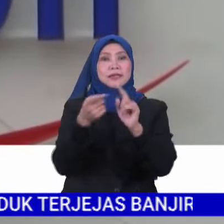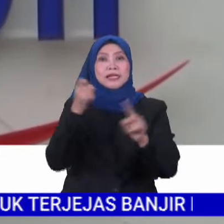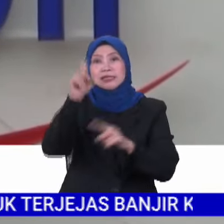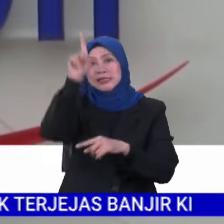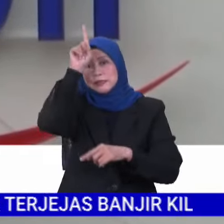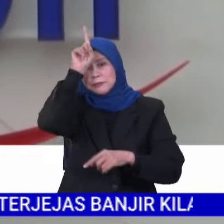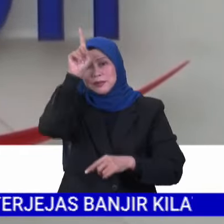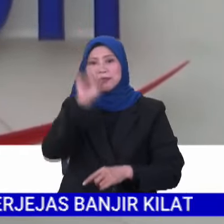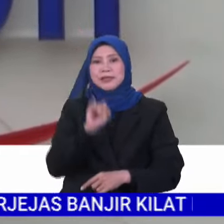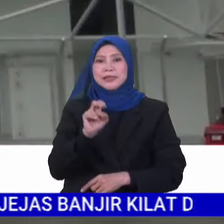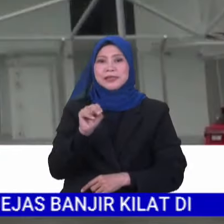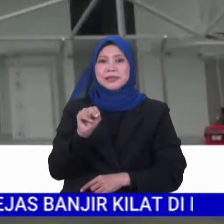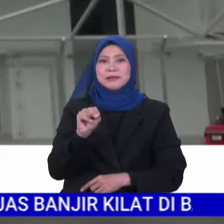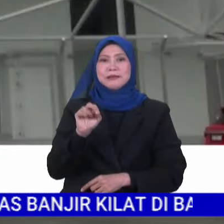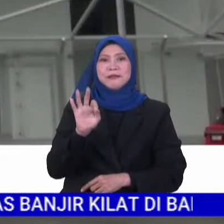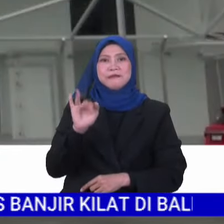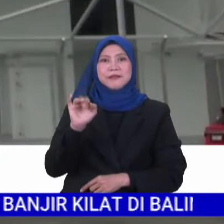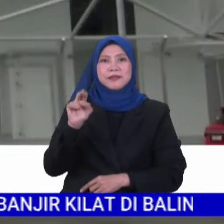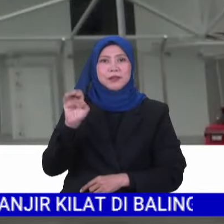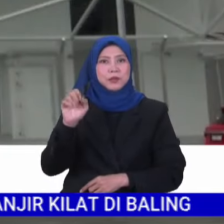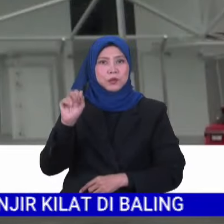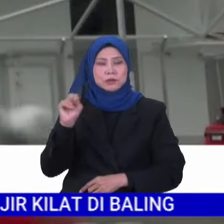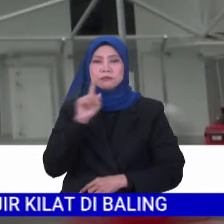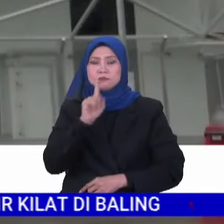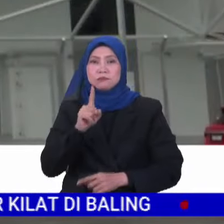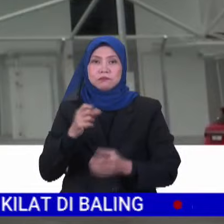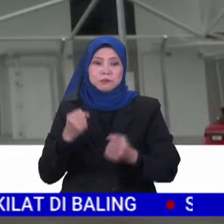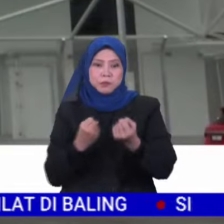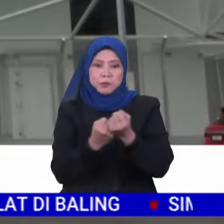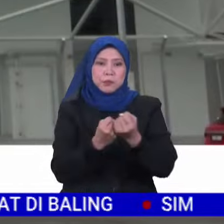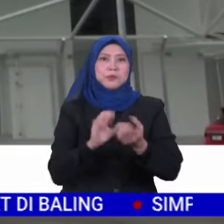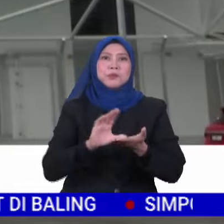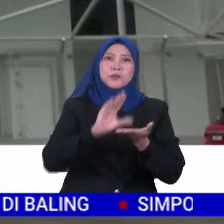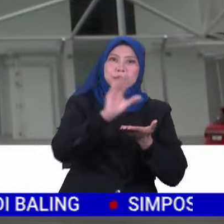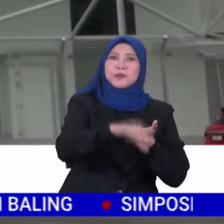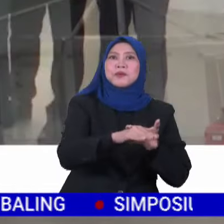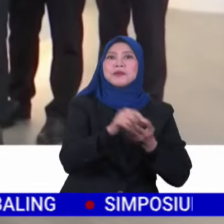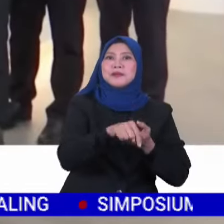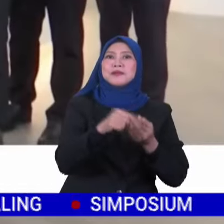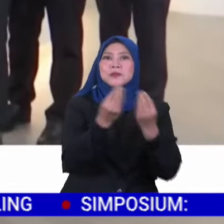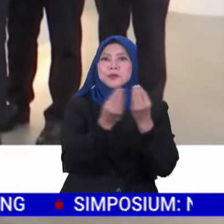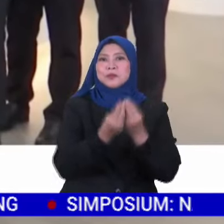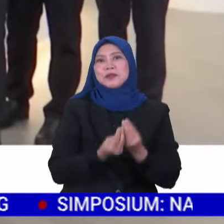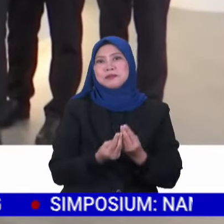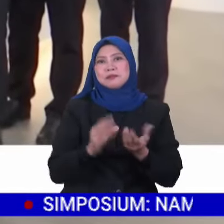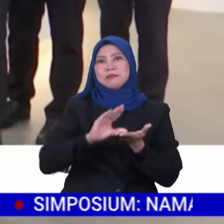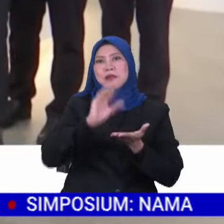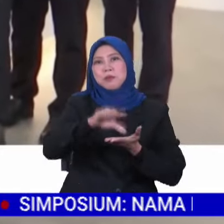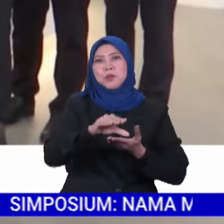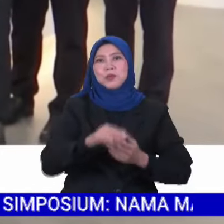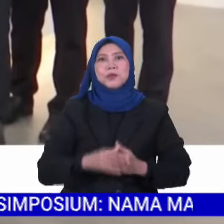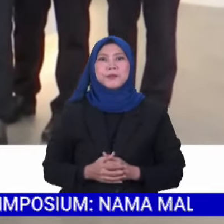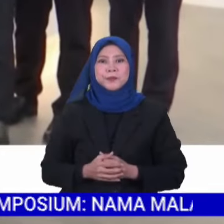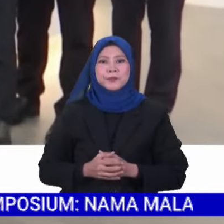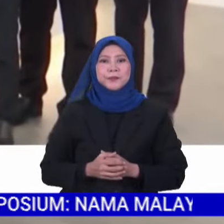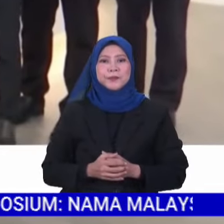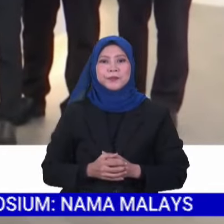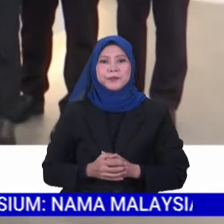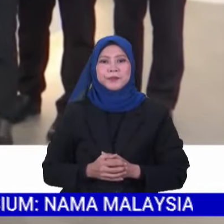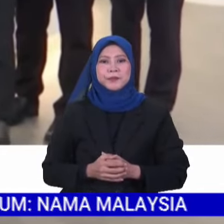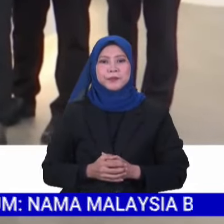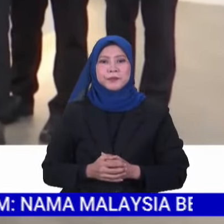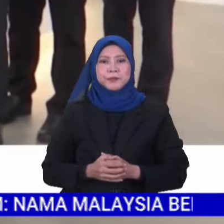dari zaman infineon teknologis penyumbang terbesar dalam nilai pelaburan itu hai hai